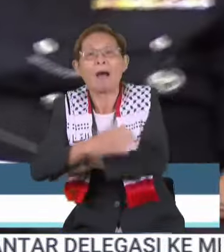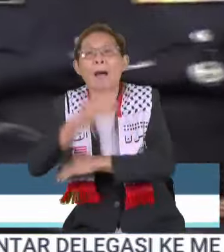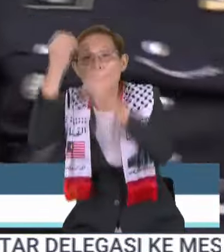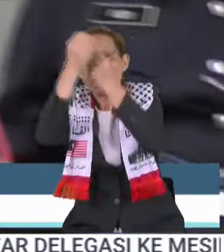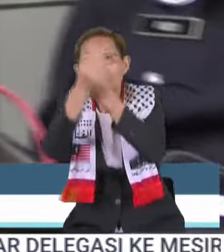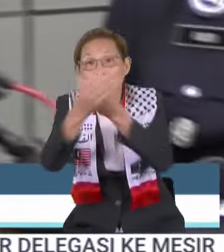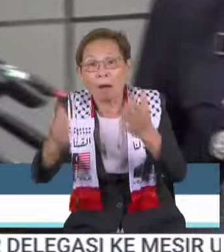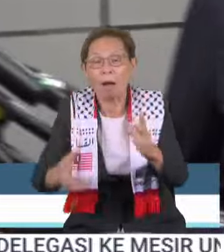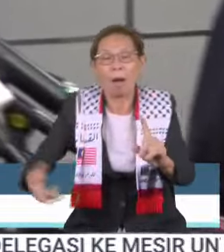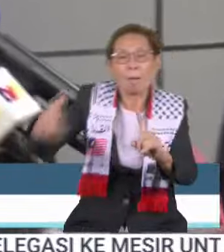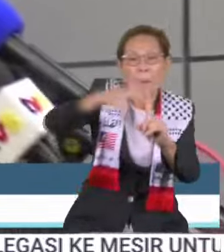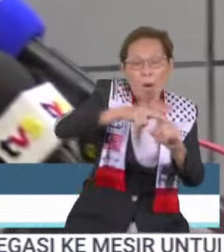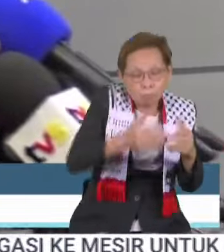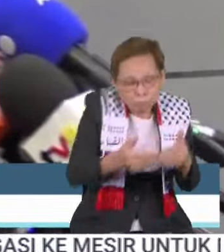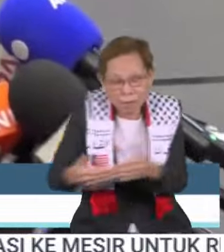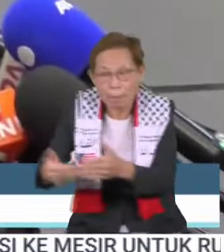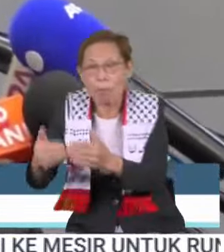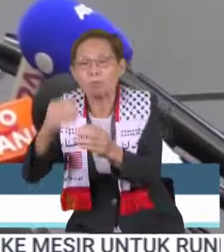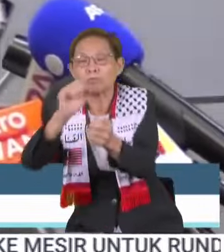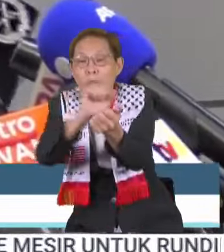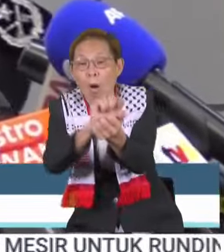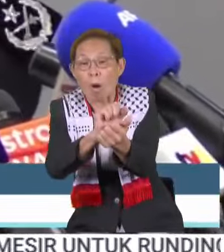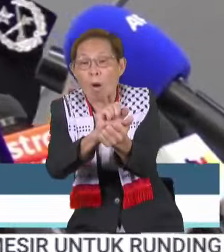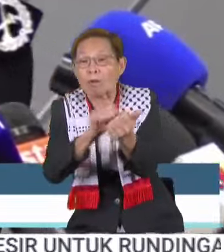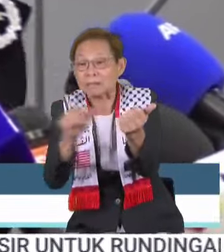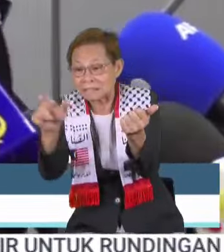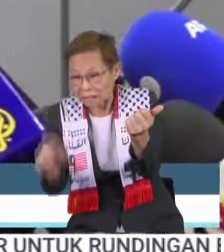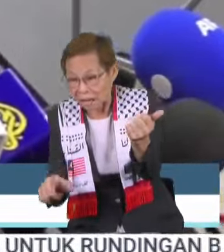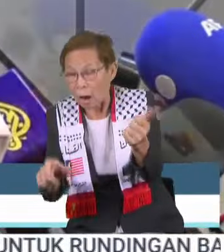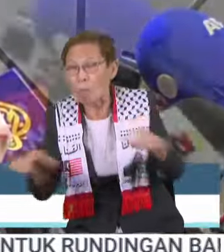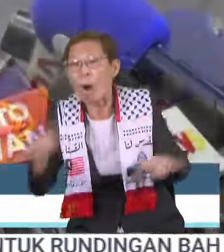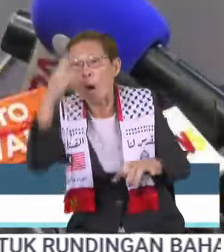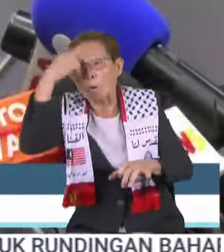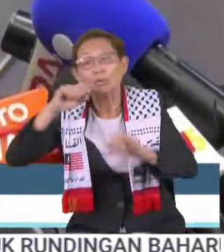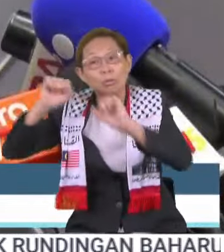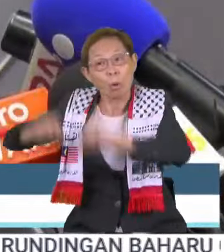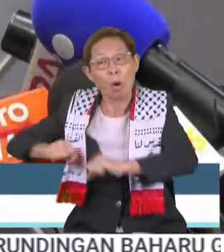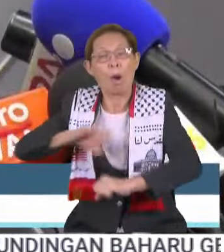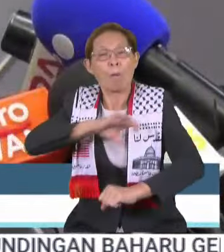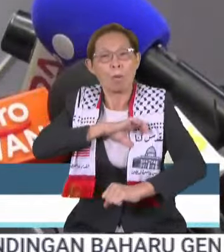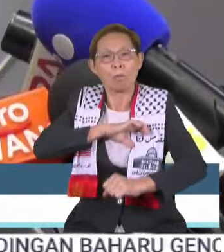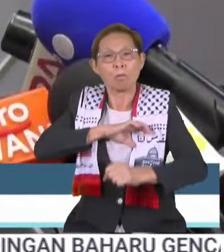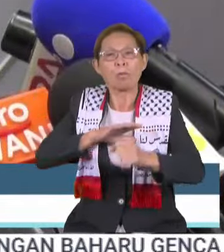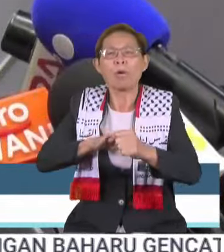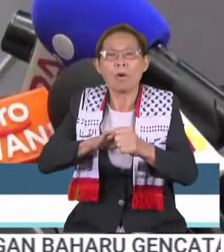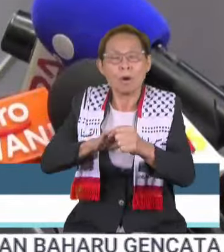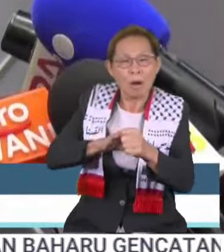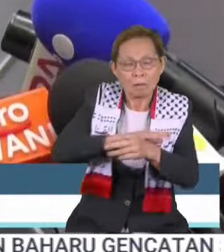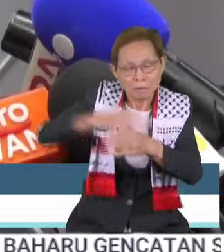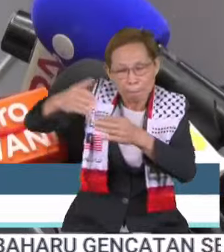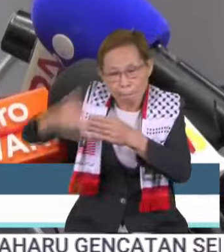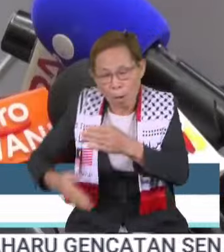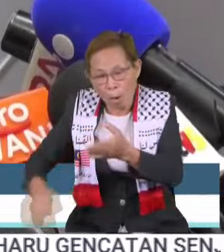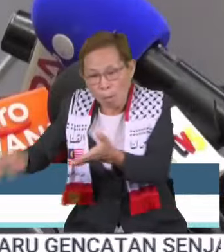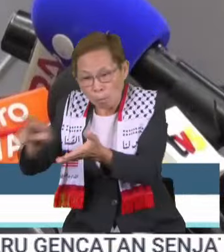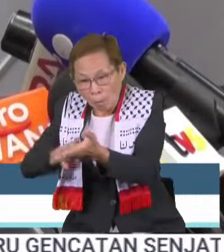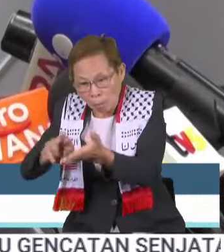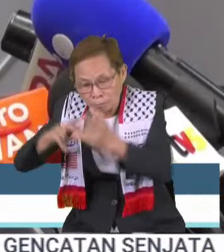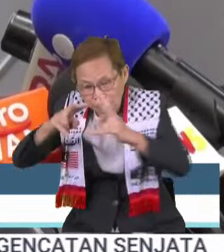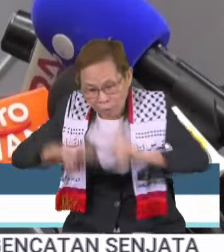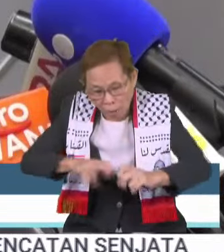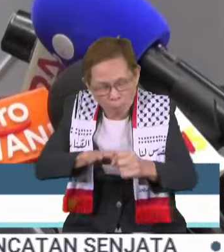memaklumkan permohonan sambung reman terhadap Shalom Avitan dibuat bagi membolehkan pihak polis melengkapkan laporan siasatan secara